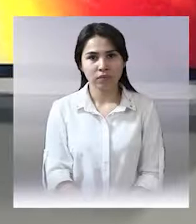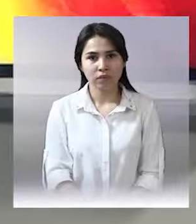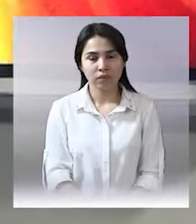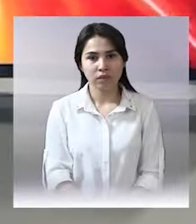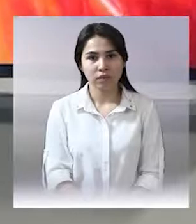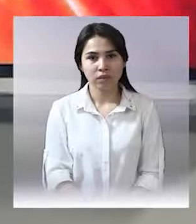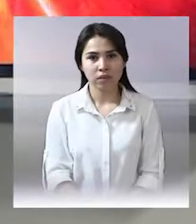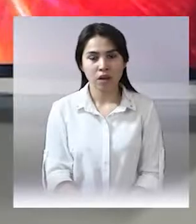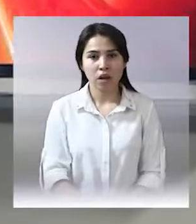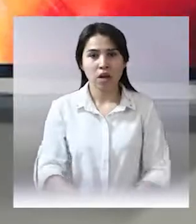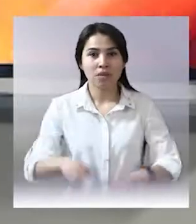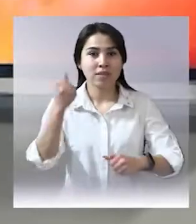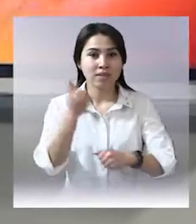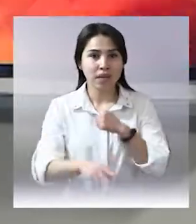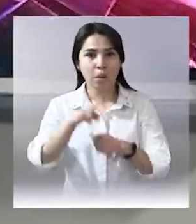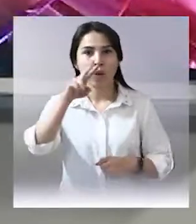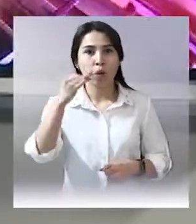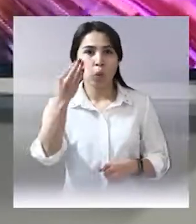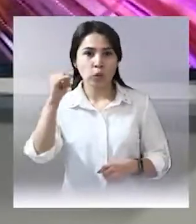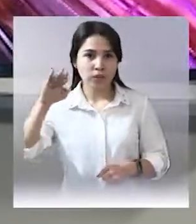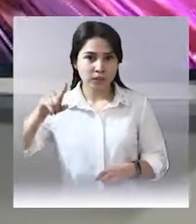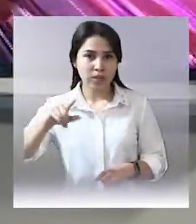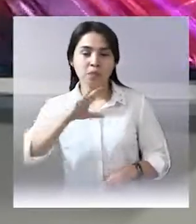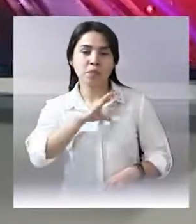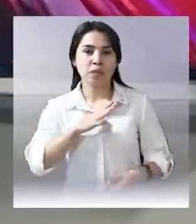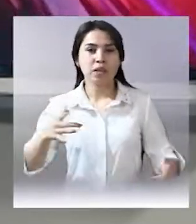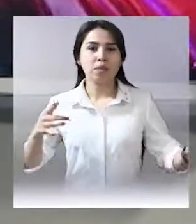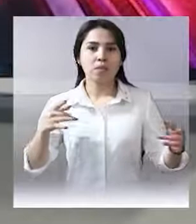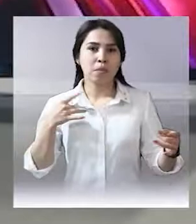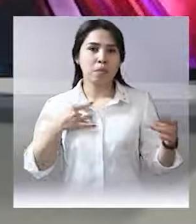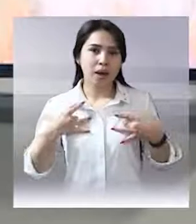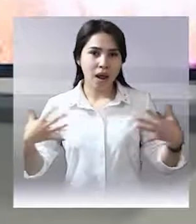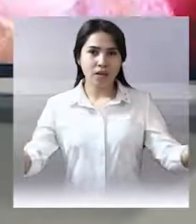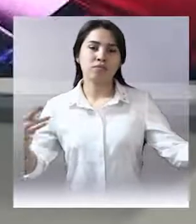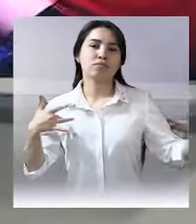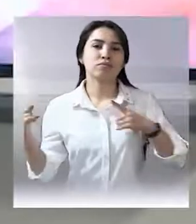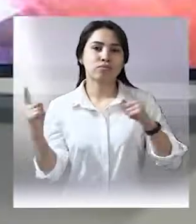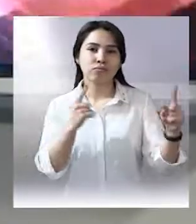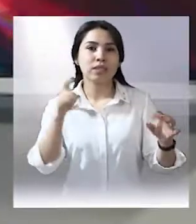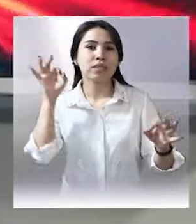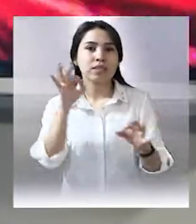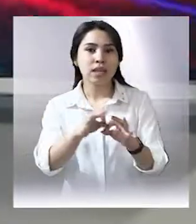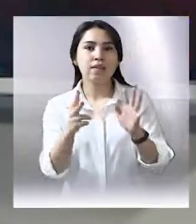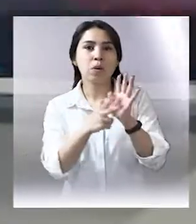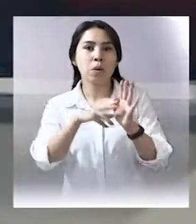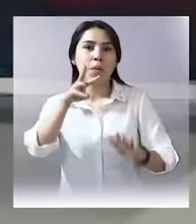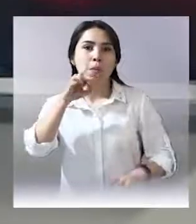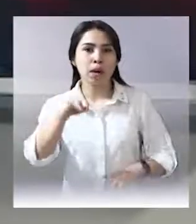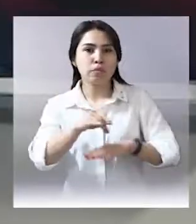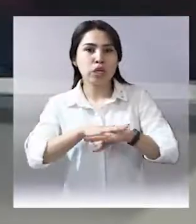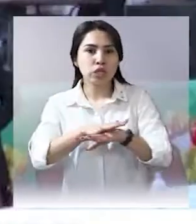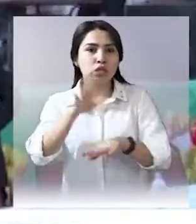На площади Достык состоялся праздничный концерт к Международному женскому дню 8 марта. Подробнее в следующем материале.